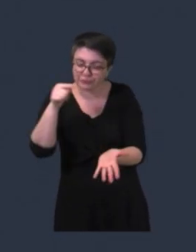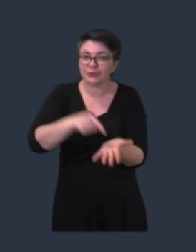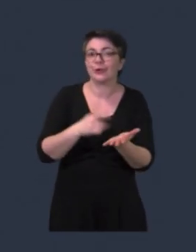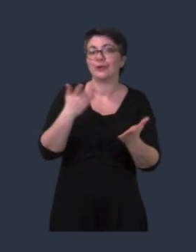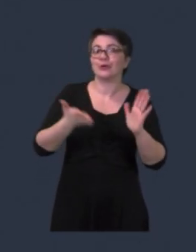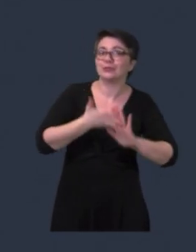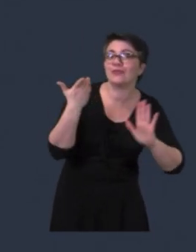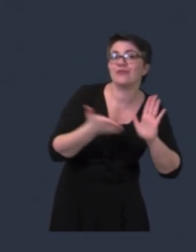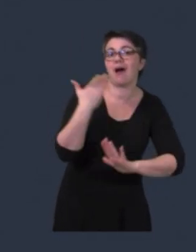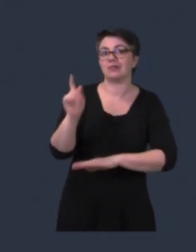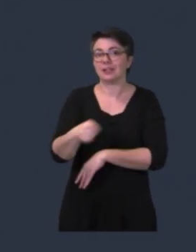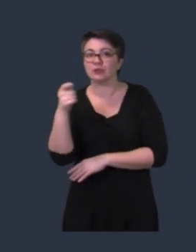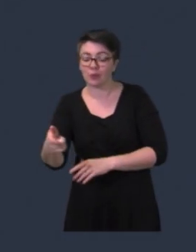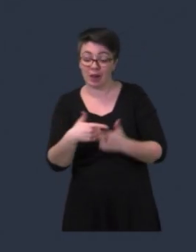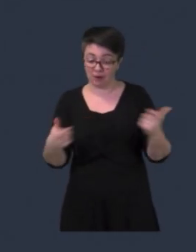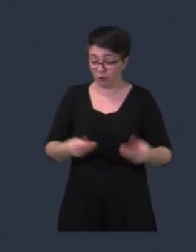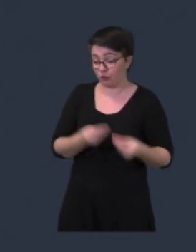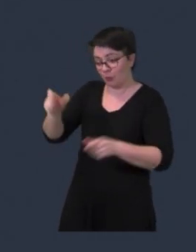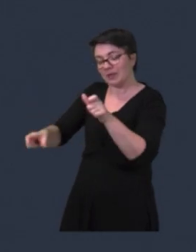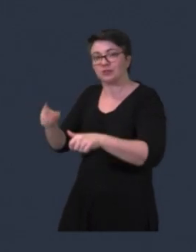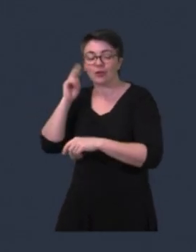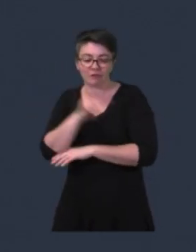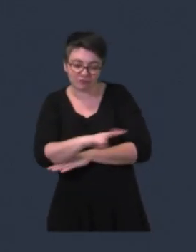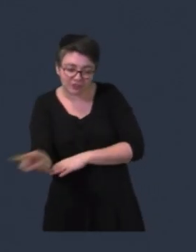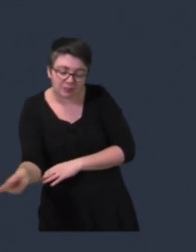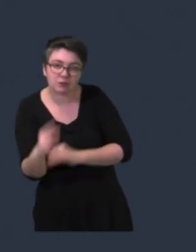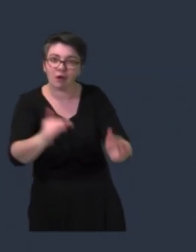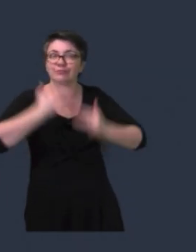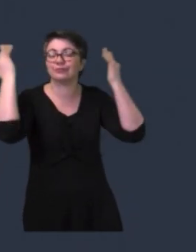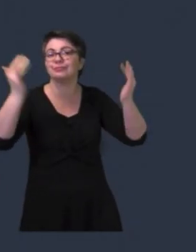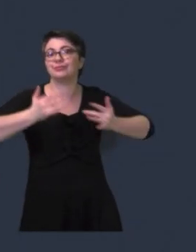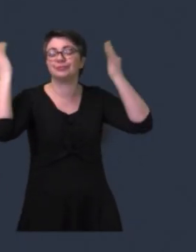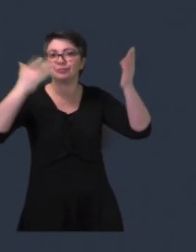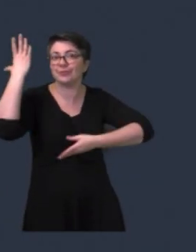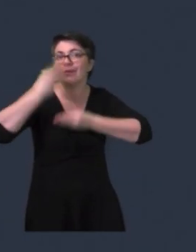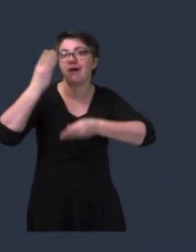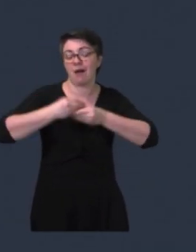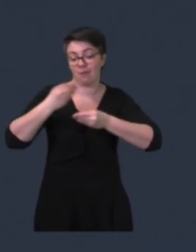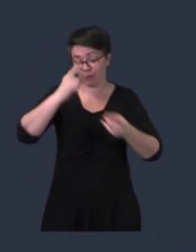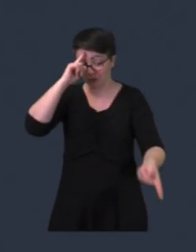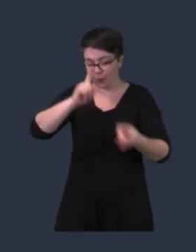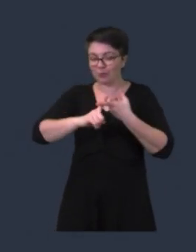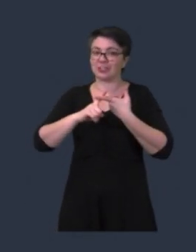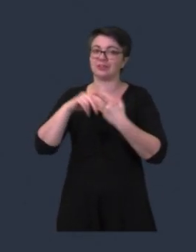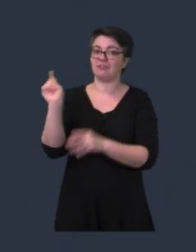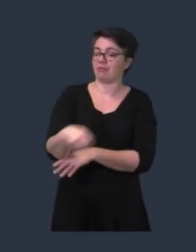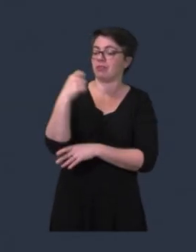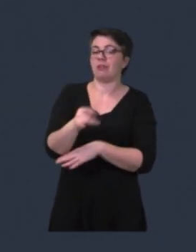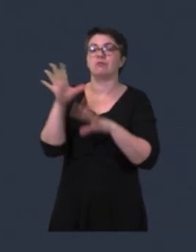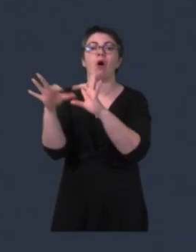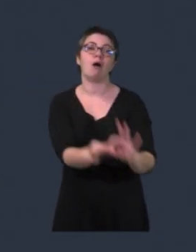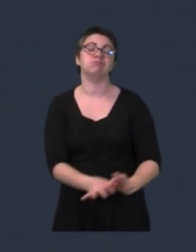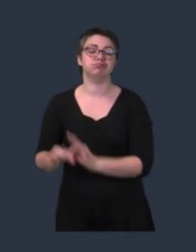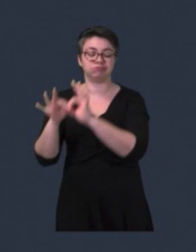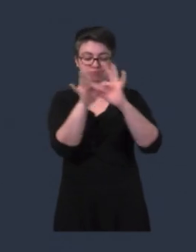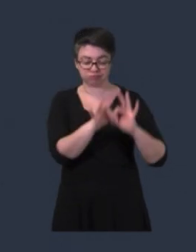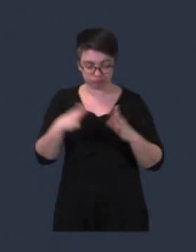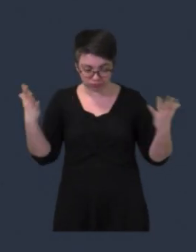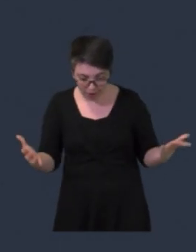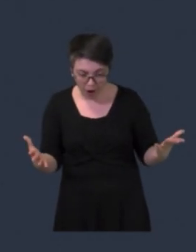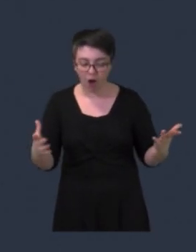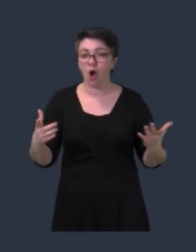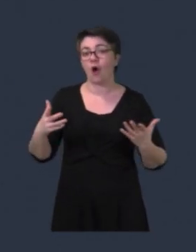s'émerveiller, d'observer et d'apprendre. 760 hectares pour être en harmonie avec la nature et prendre conscience des richesses que nous offre le fleuve